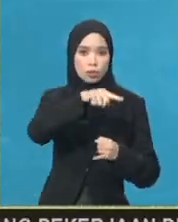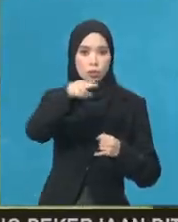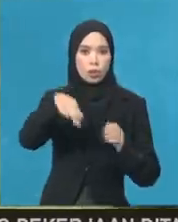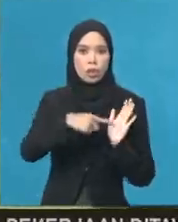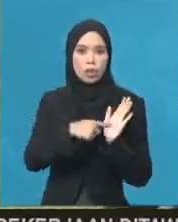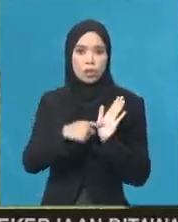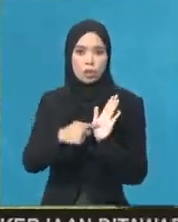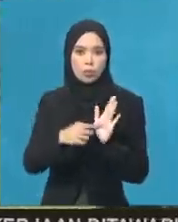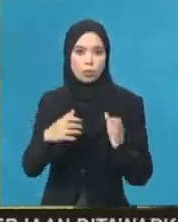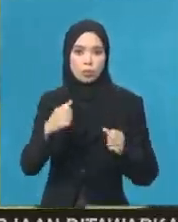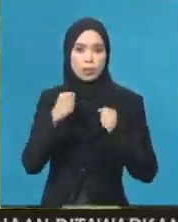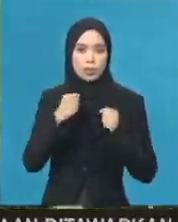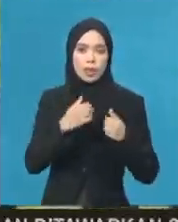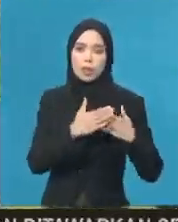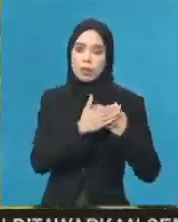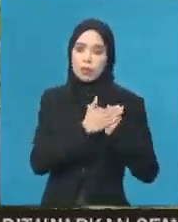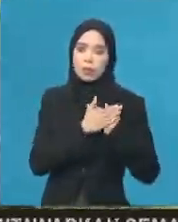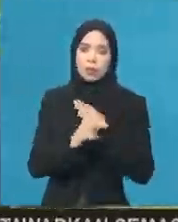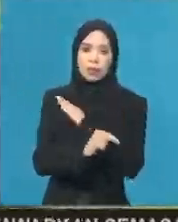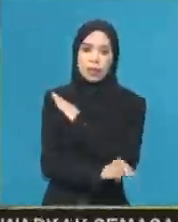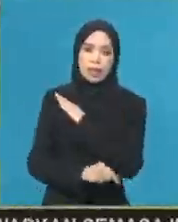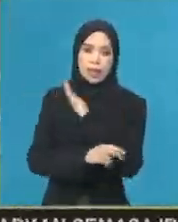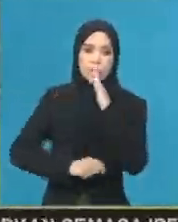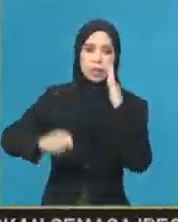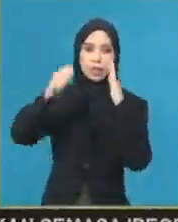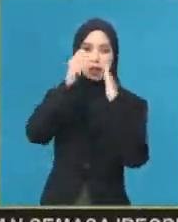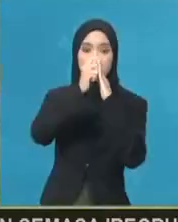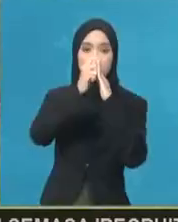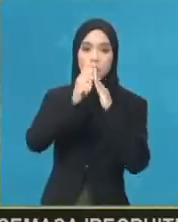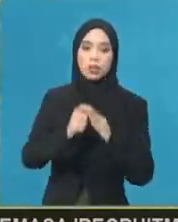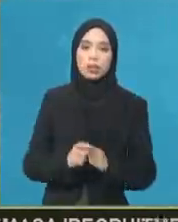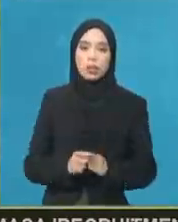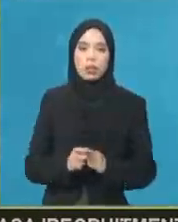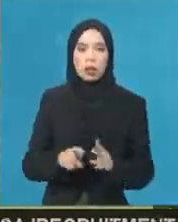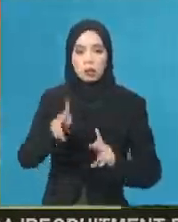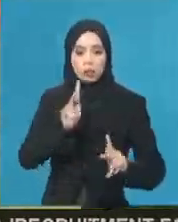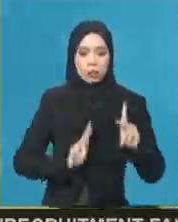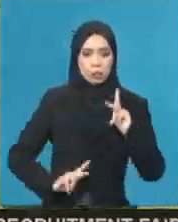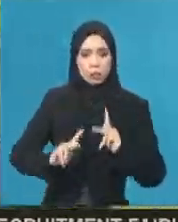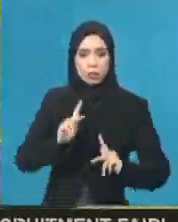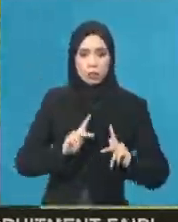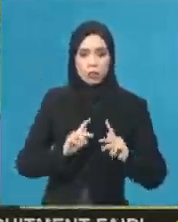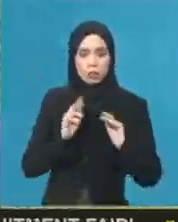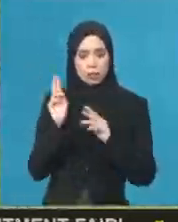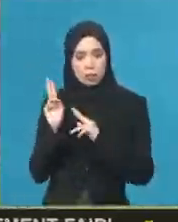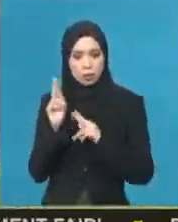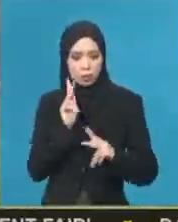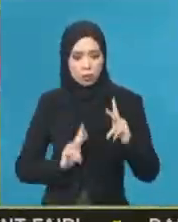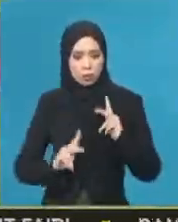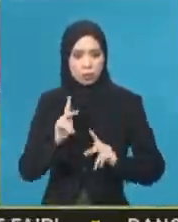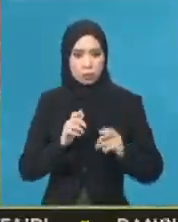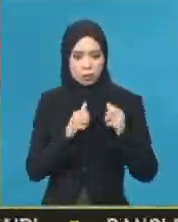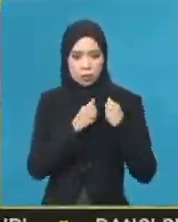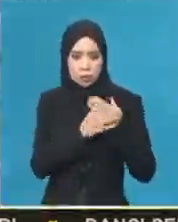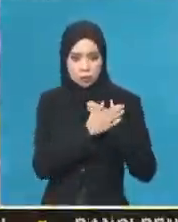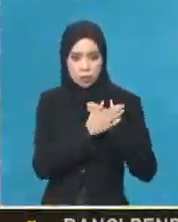semangat Patriotisme yang tinggi dalam persembahan masing-masing dan berharap semangat itu akan terus membara sehingga